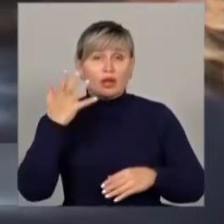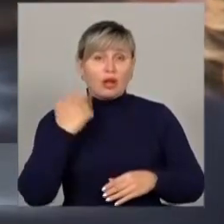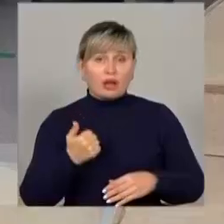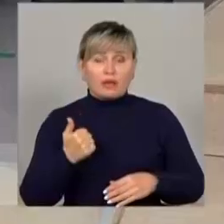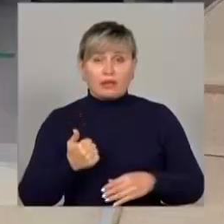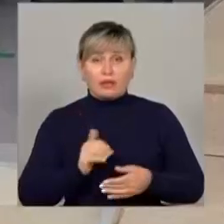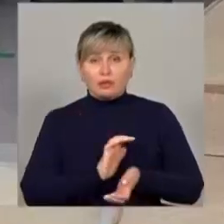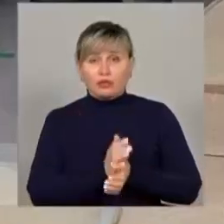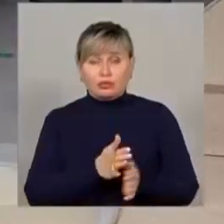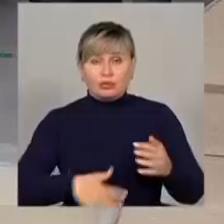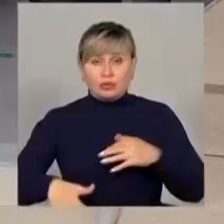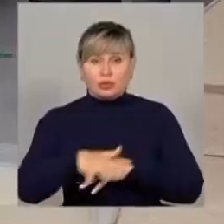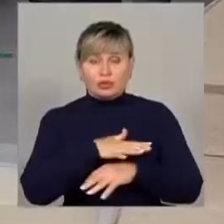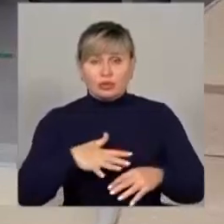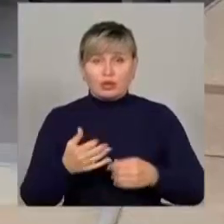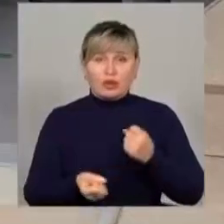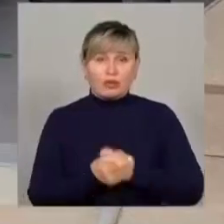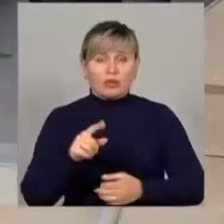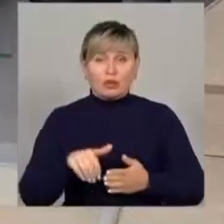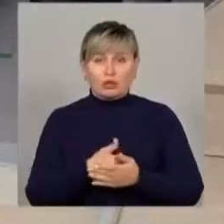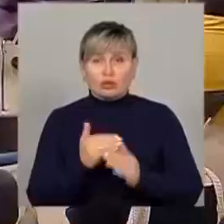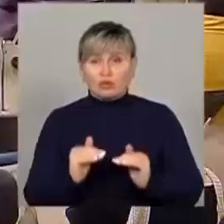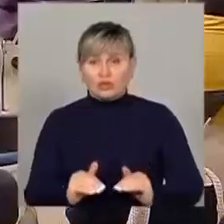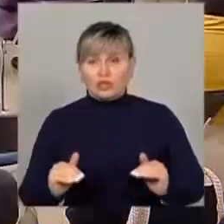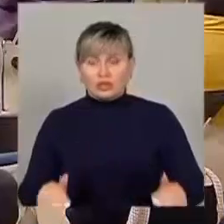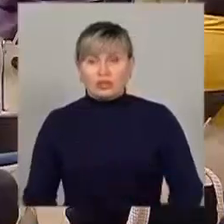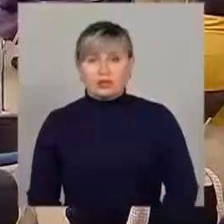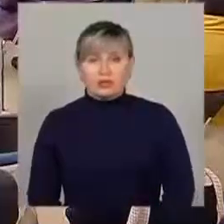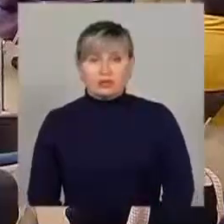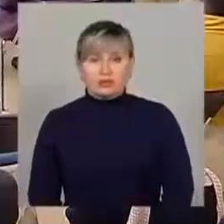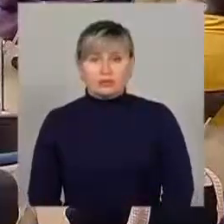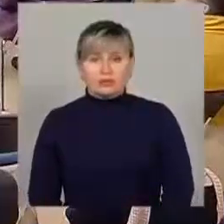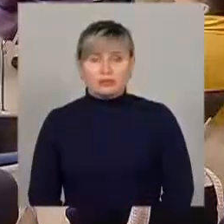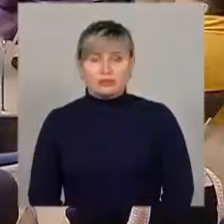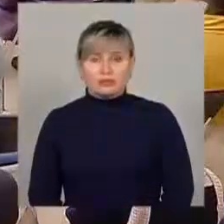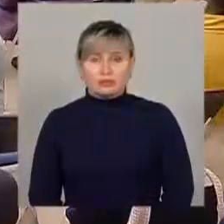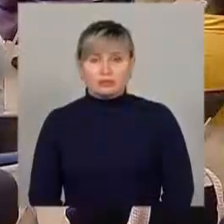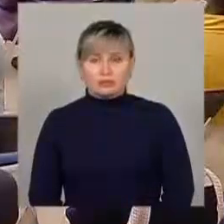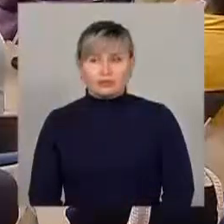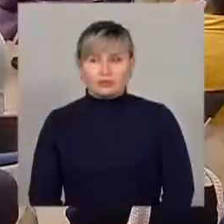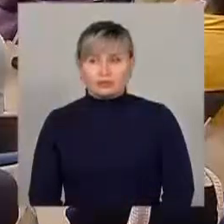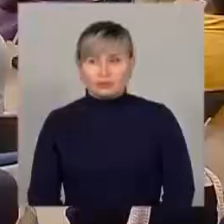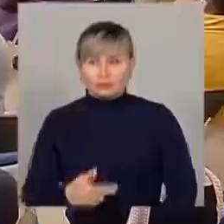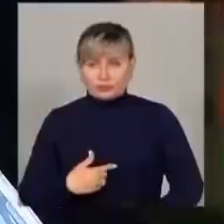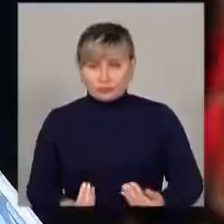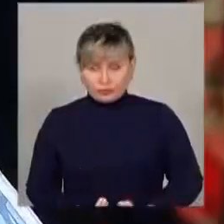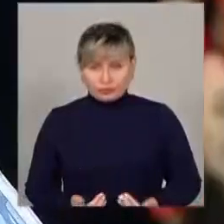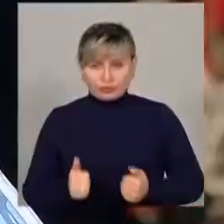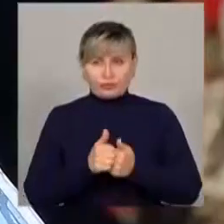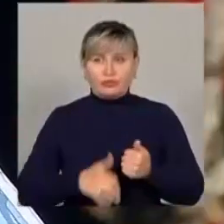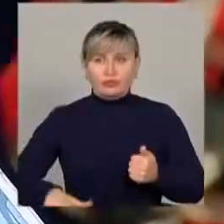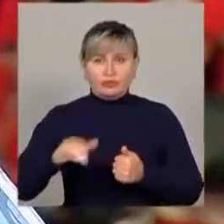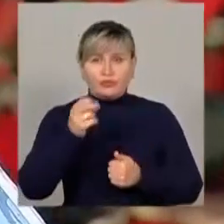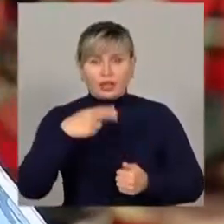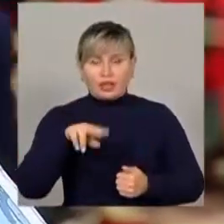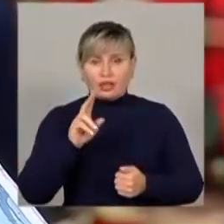наиболее густонаселенных дворах появятся новые детсады. Я живу за торговым центром АДК. Там